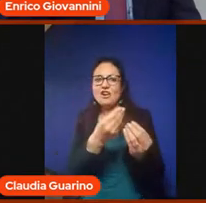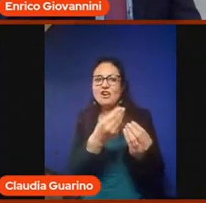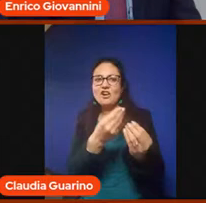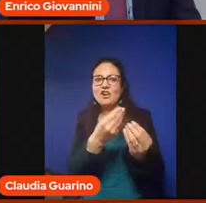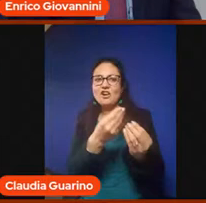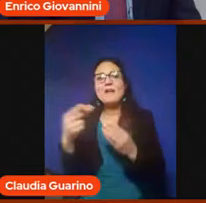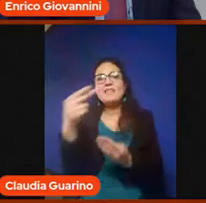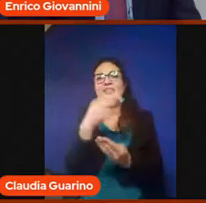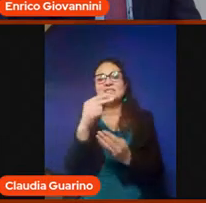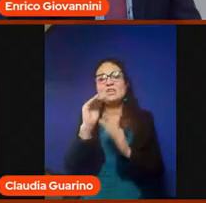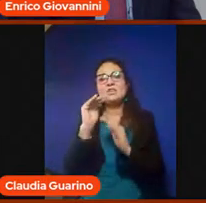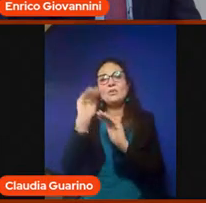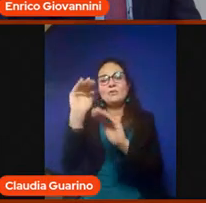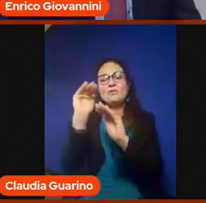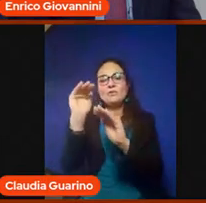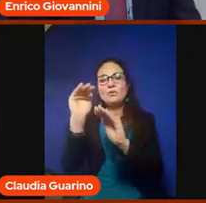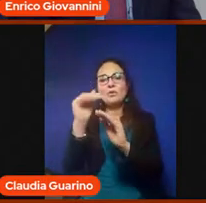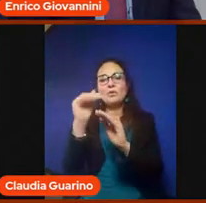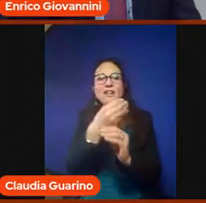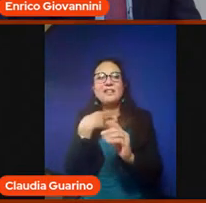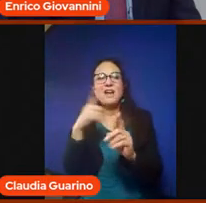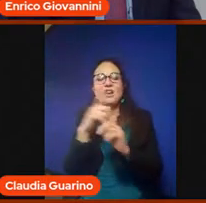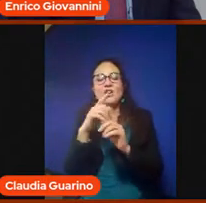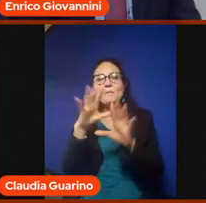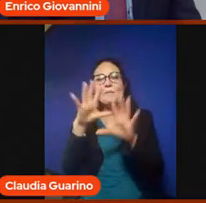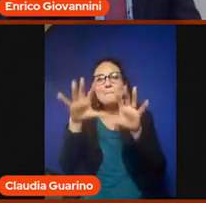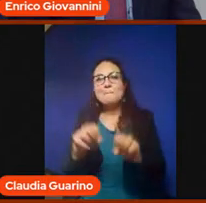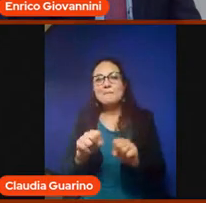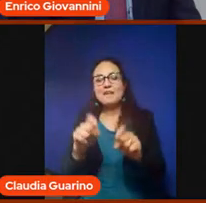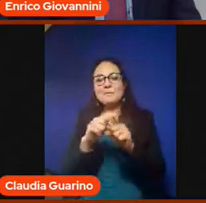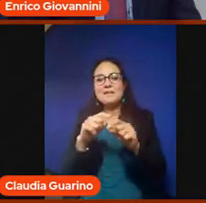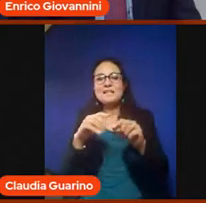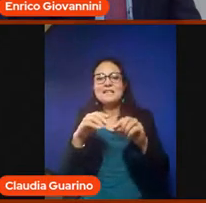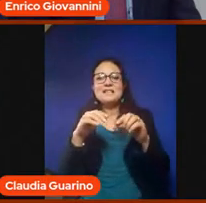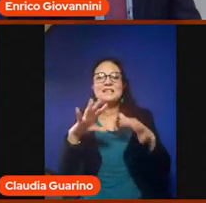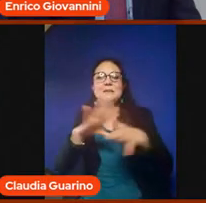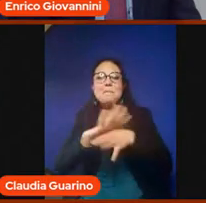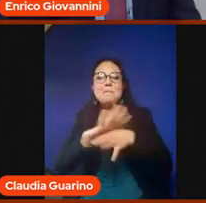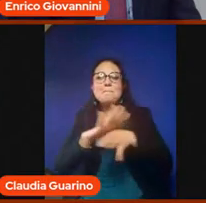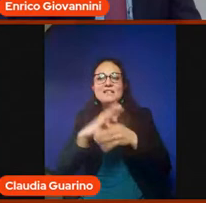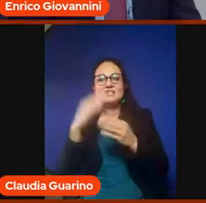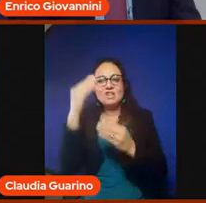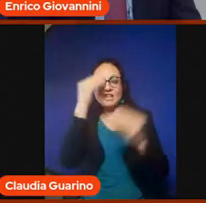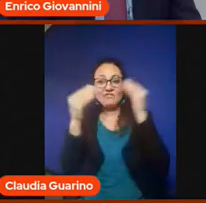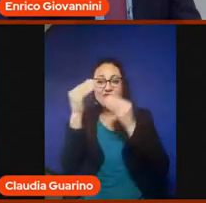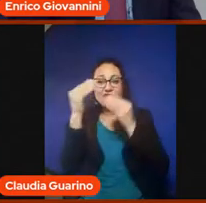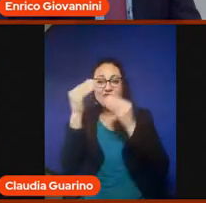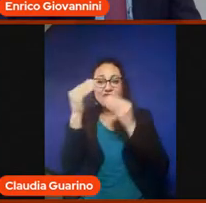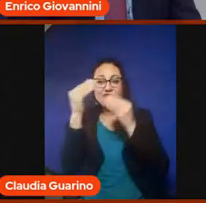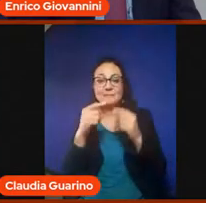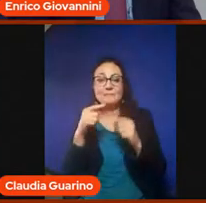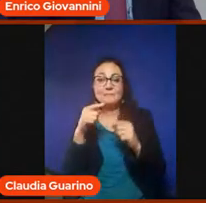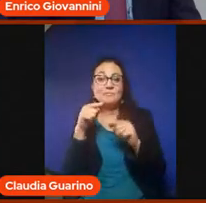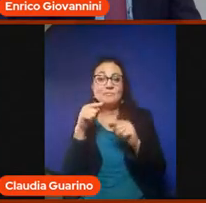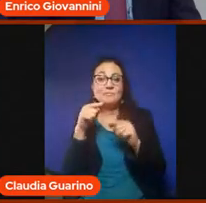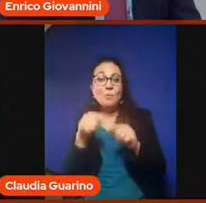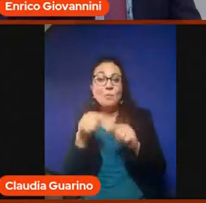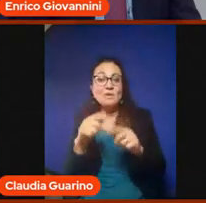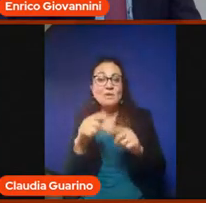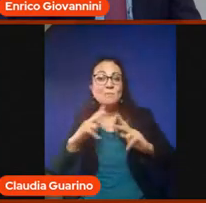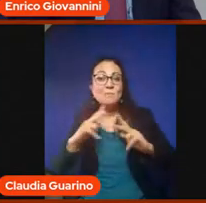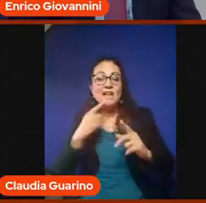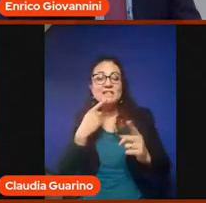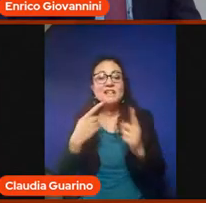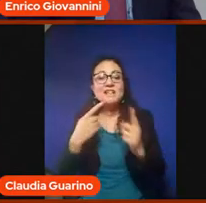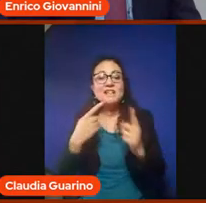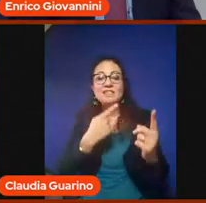abbiamo bisogno di spazi di riflessione e forse questa speranza di dialogo, diciamo, fra governi e